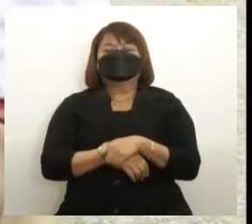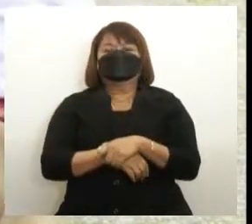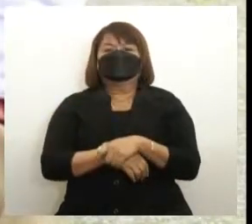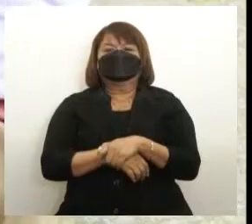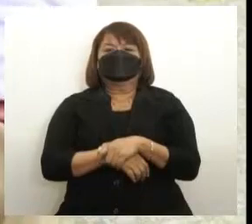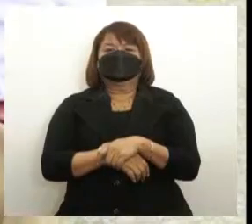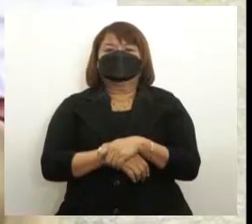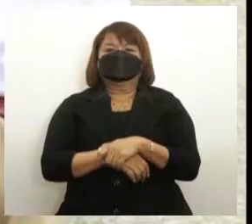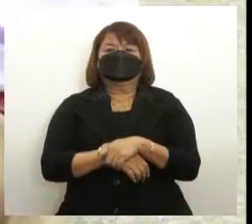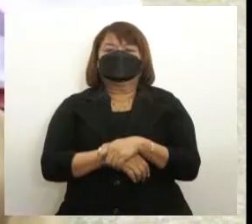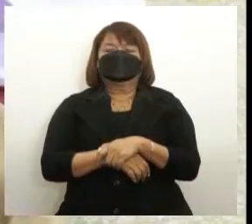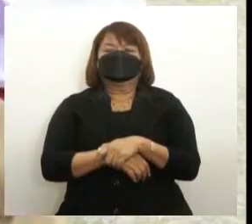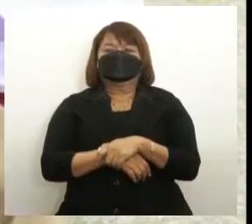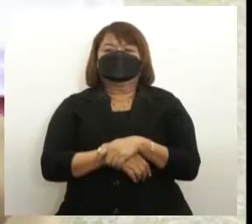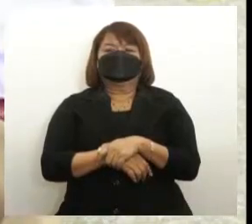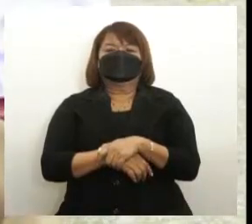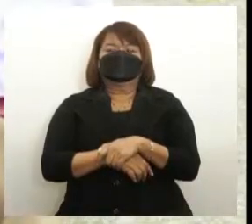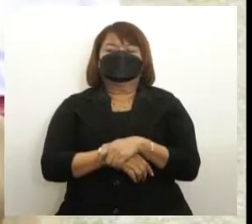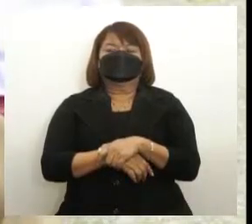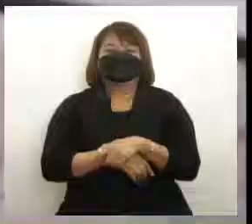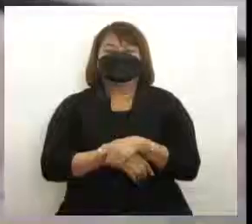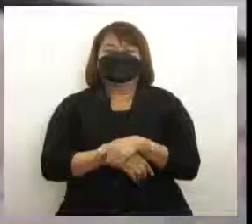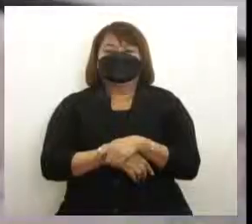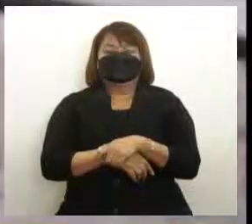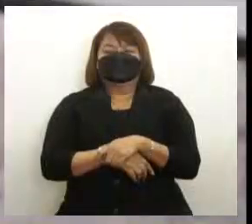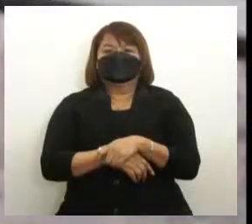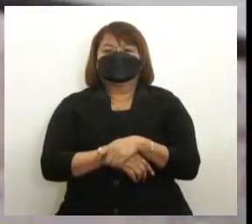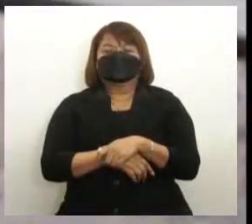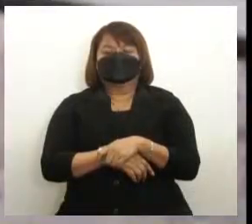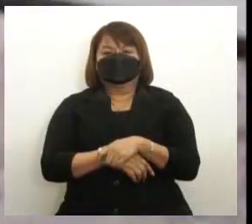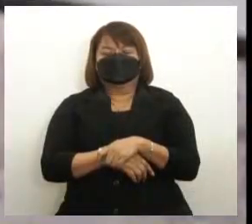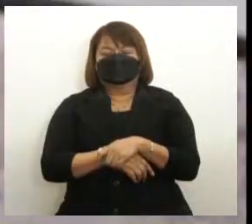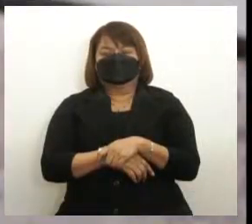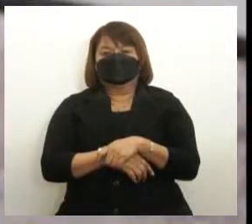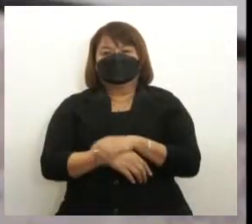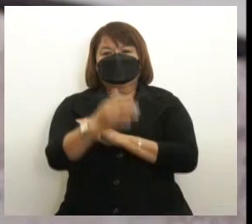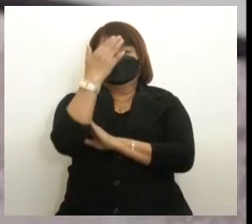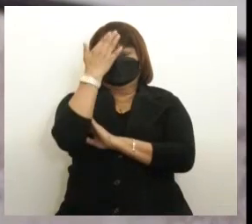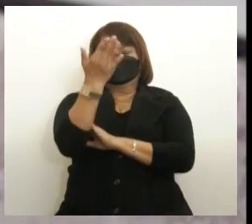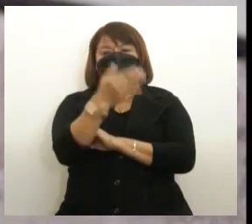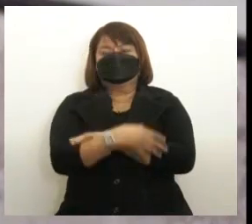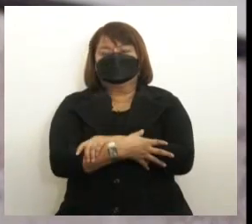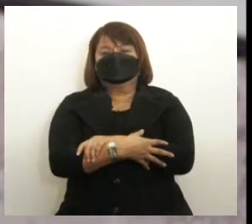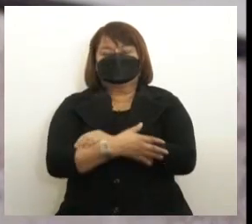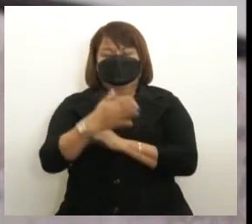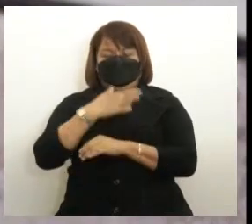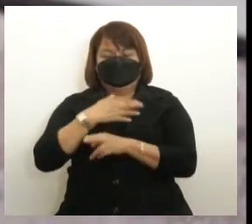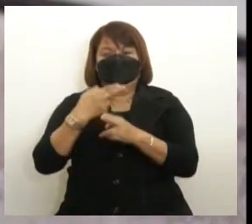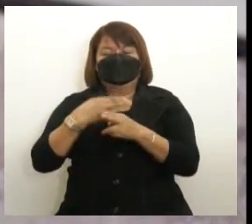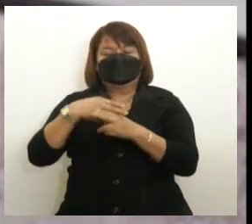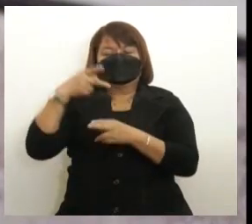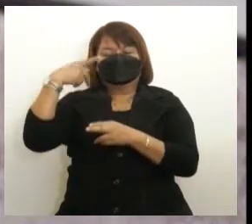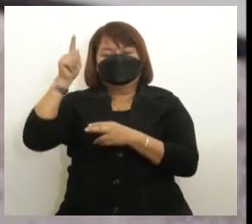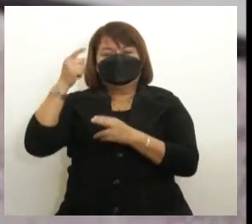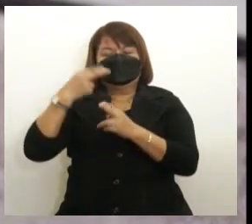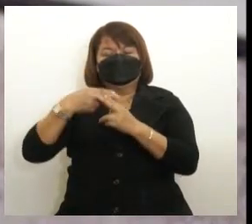ฉันรักกันนานฟันส วัสดีค่ะดิฉันชื่อพุ่มนะคะเป็นแม่